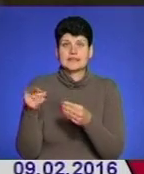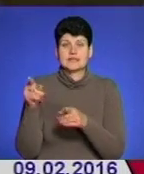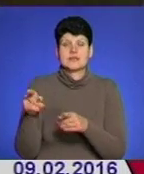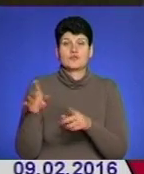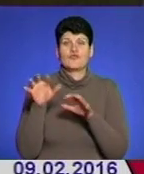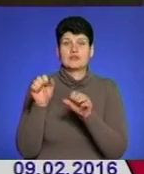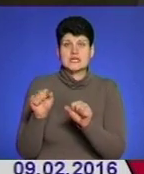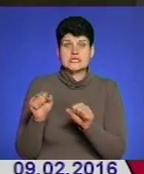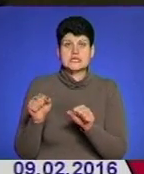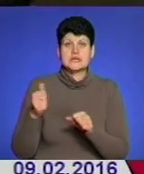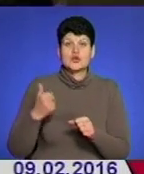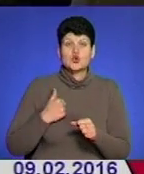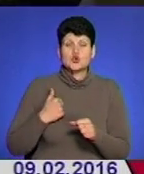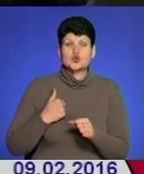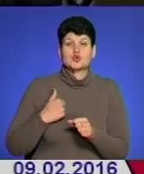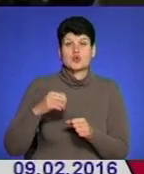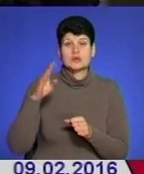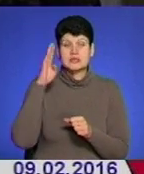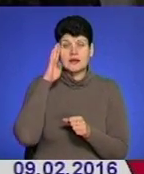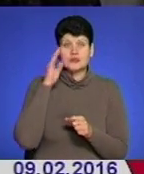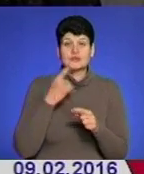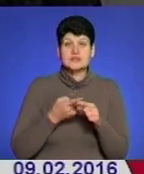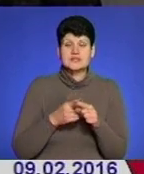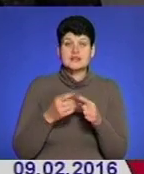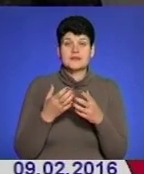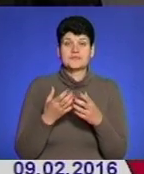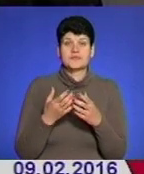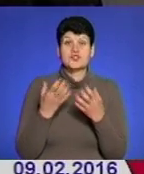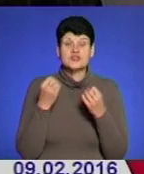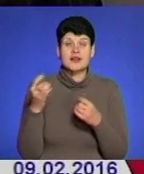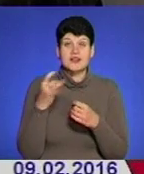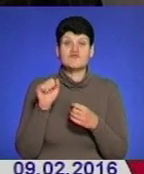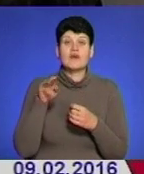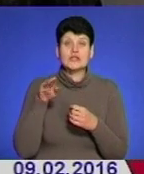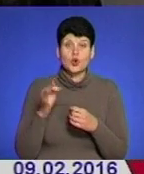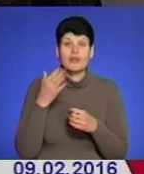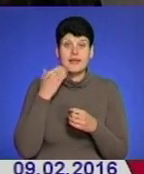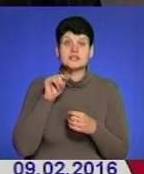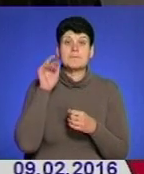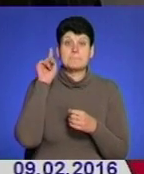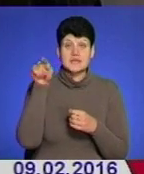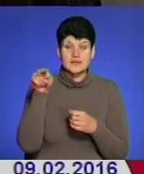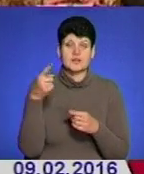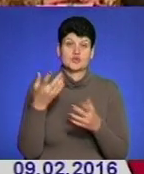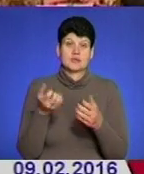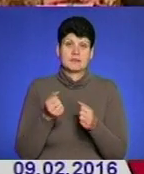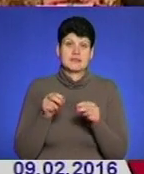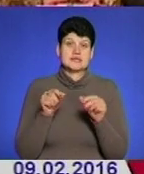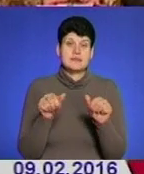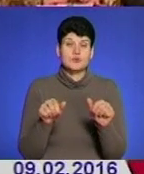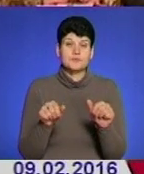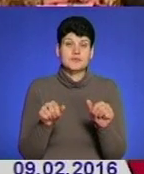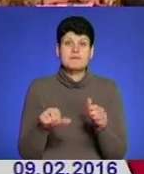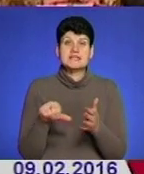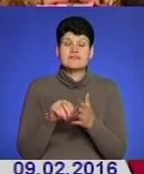солдатові приходиться через, ну, проходити ще раз АТО легше пройти, чим отримати цю землю. Представники